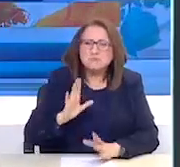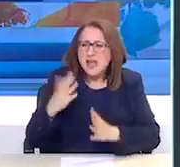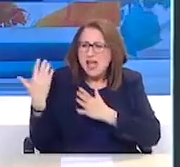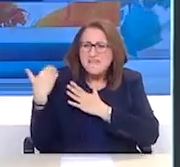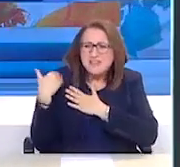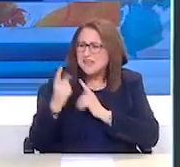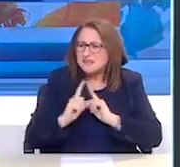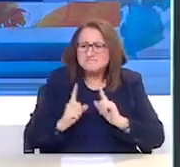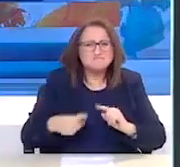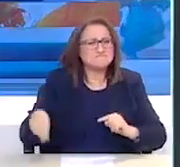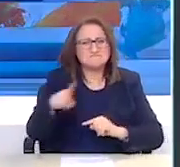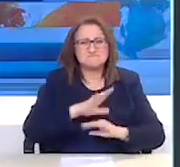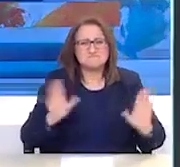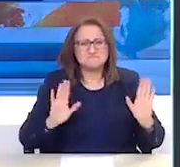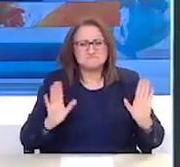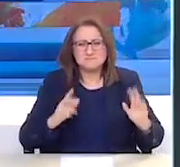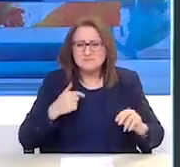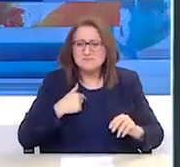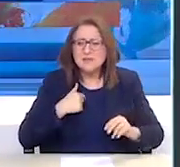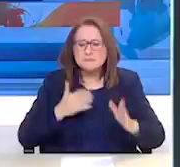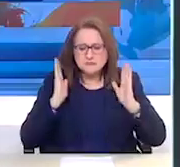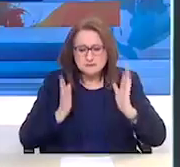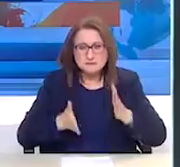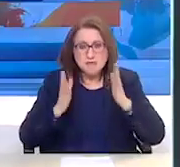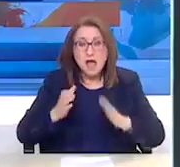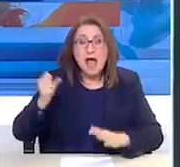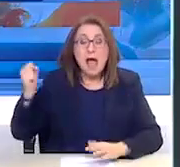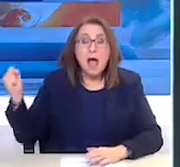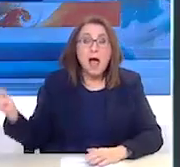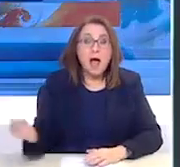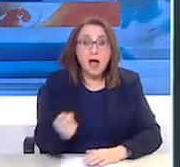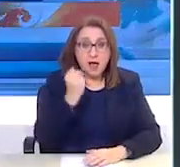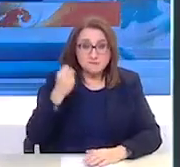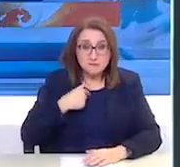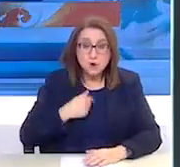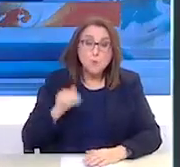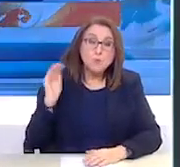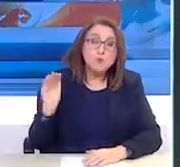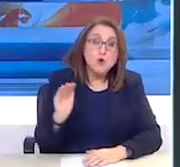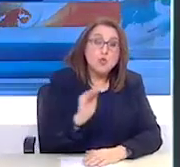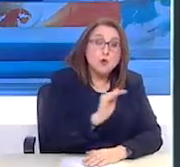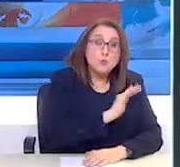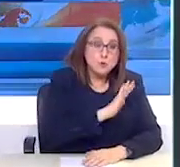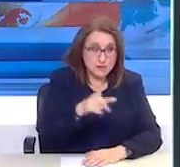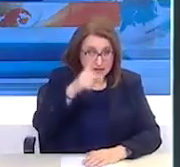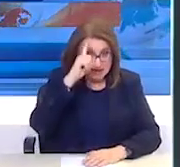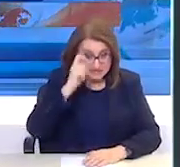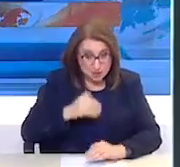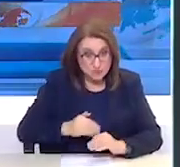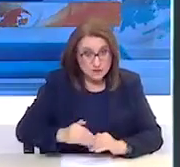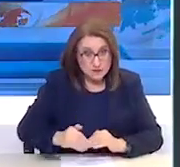βήμα παρέκκληση από τα μέτρα και θα δείξουμε μηδενική ανοχή. Να το ξέρουν και στις επόμενες μέρες μένει αυτό να